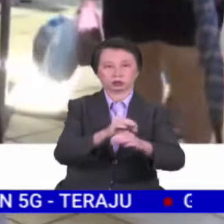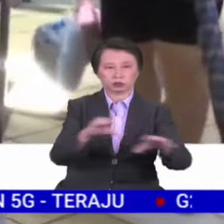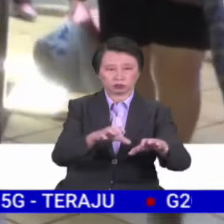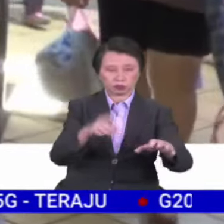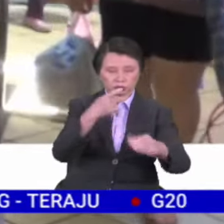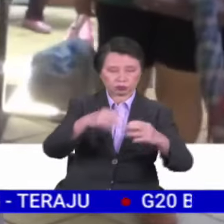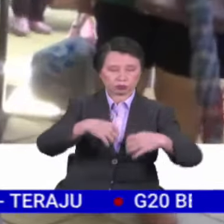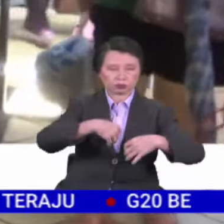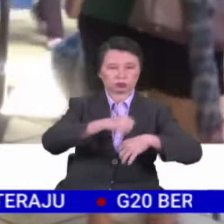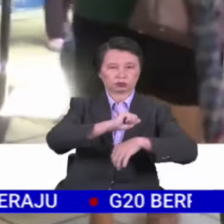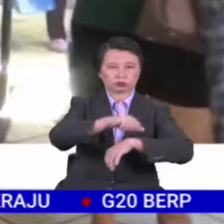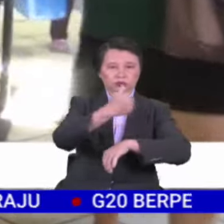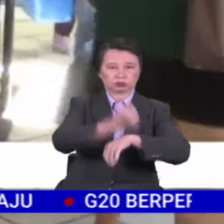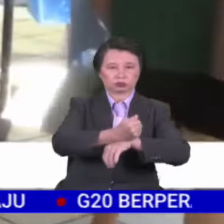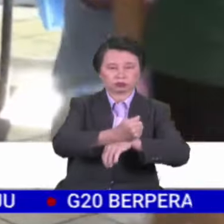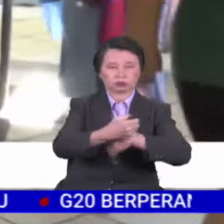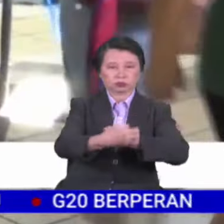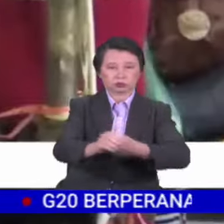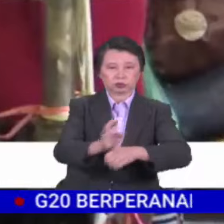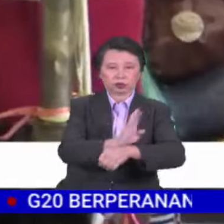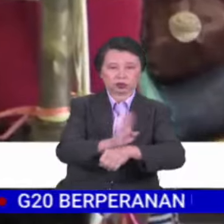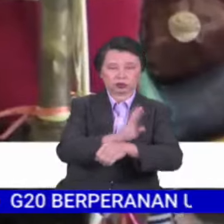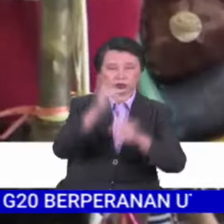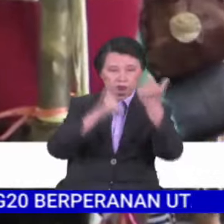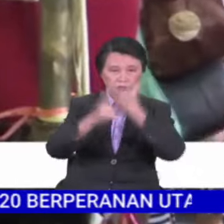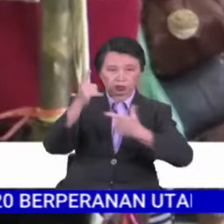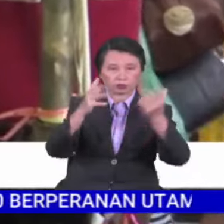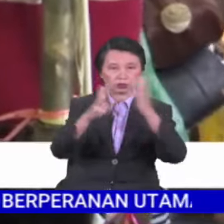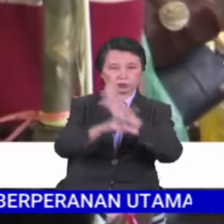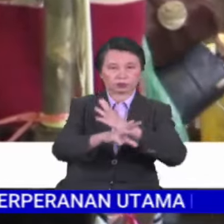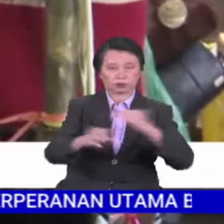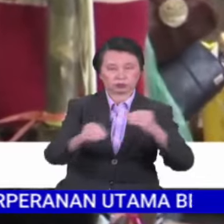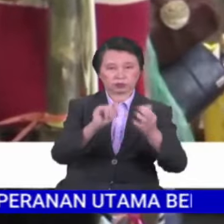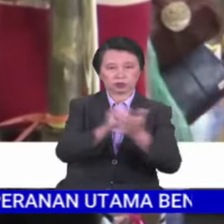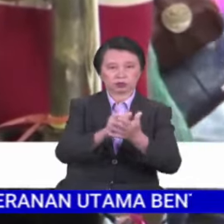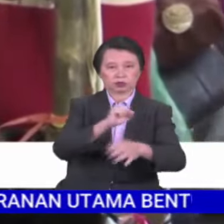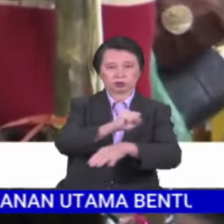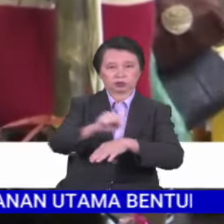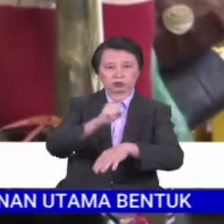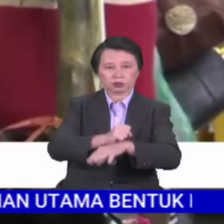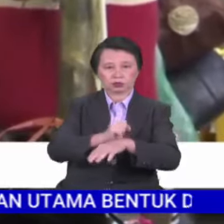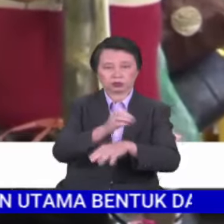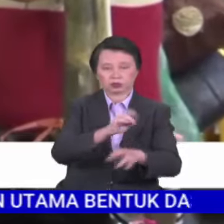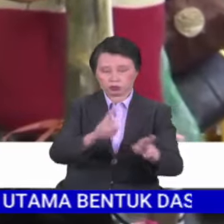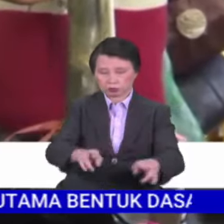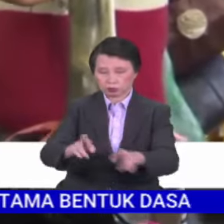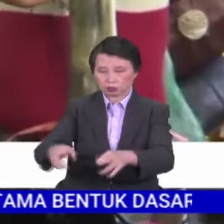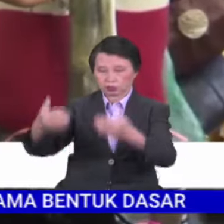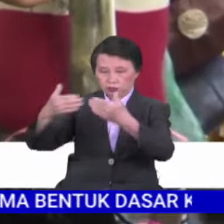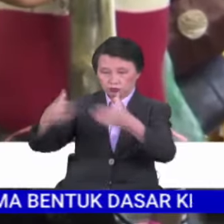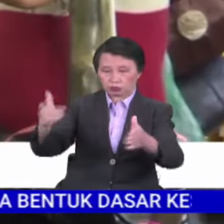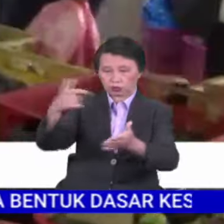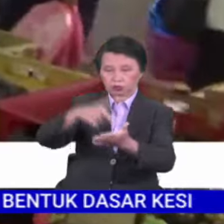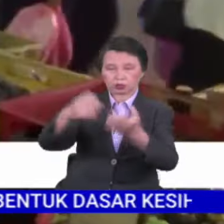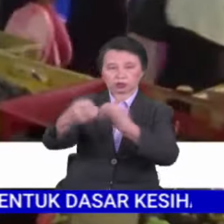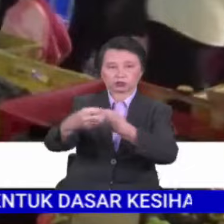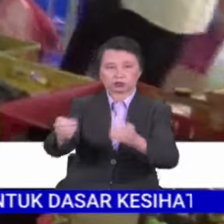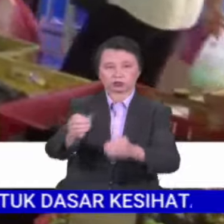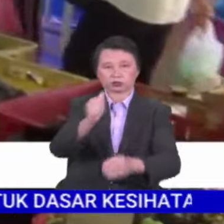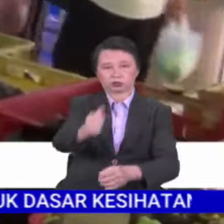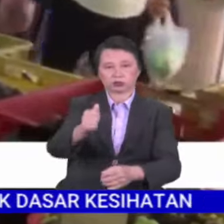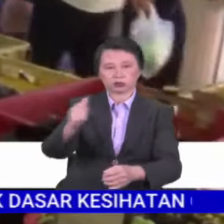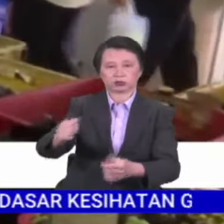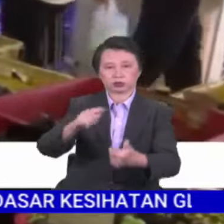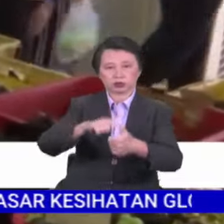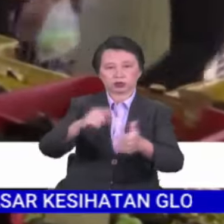inisiatif menubuhkan pejabat perdagangan dan pelancongan Sarawak Status di Singapura dan merancang untuk membuka dua lagi pejabat